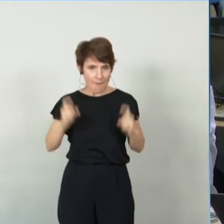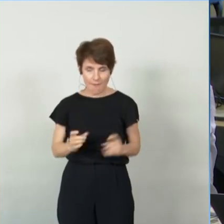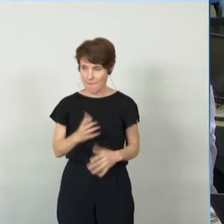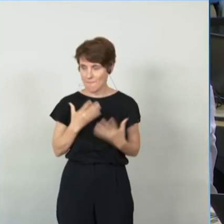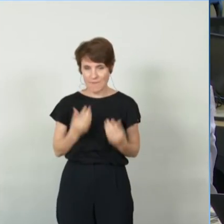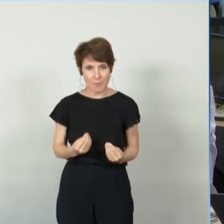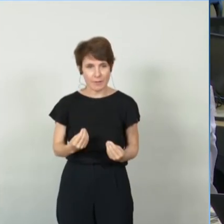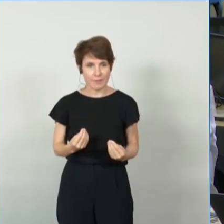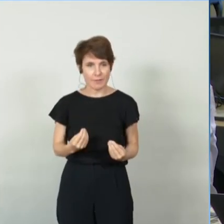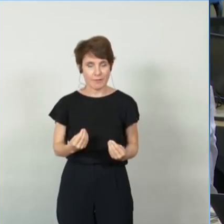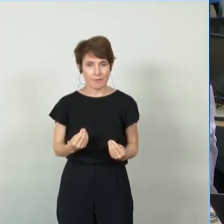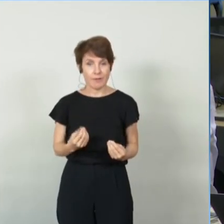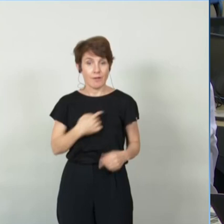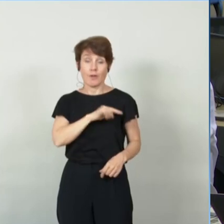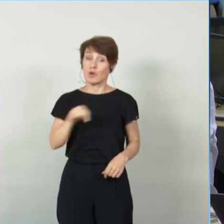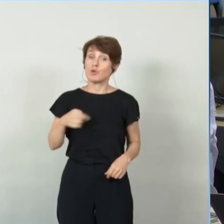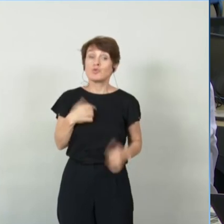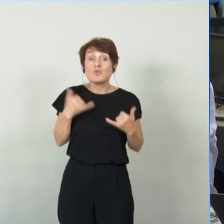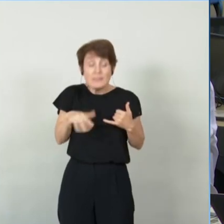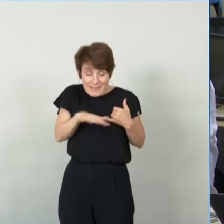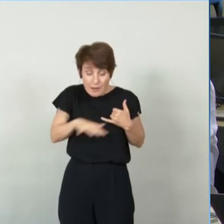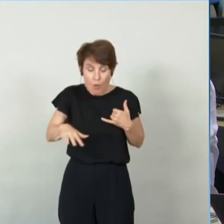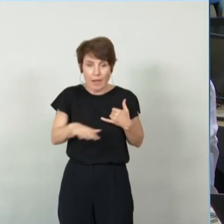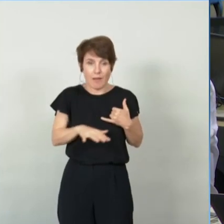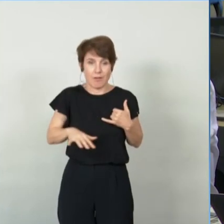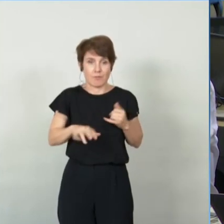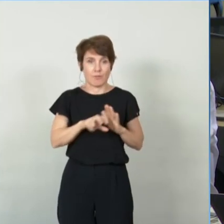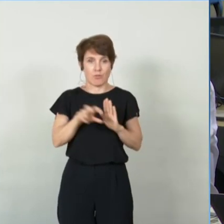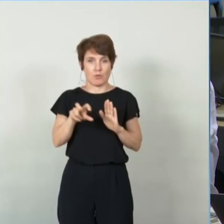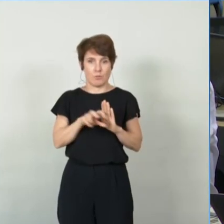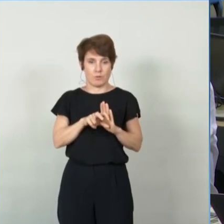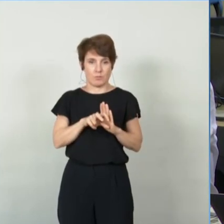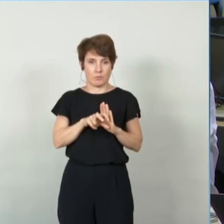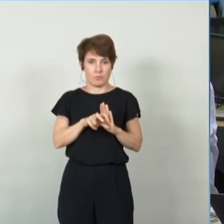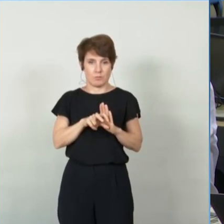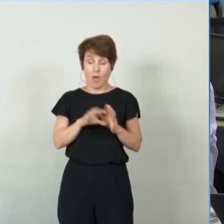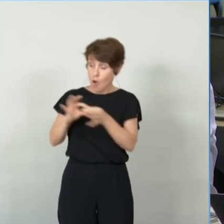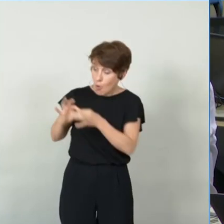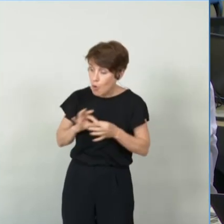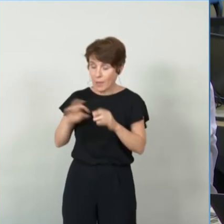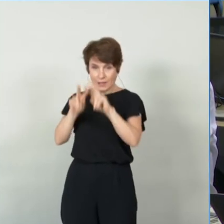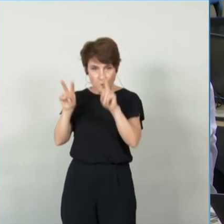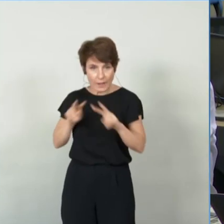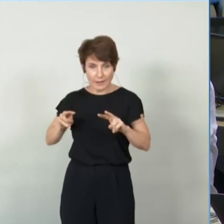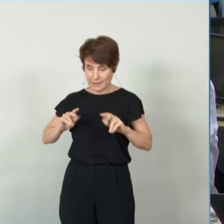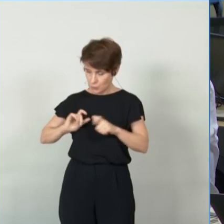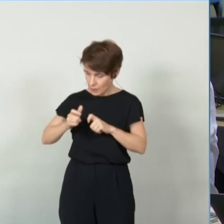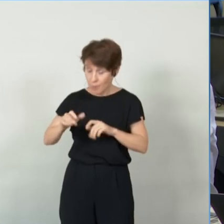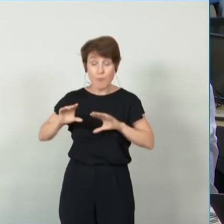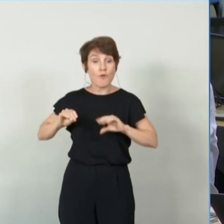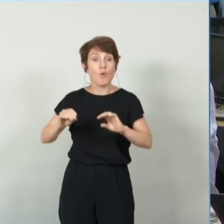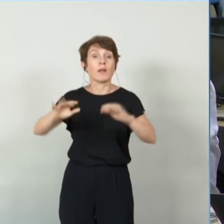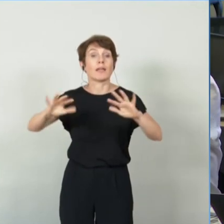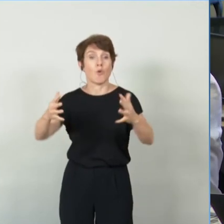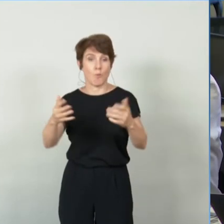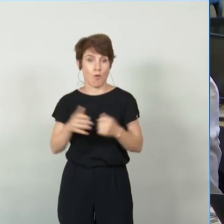l'eau à l'échelle locale qu'est-ce qui répond à la coopération internationale qu'est-ce qui répond aux